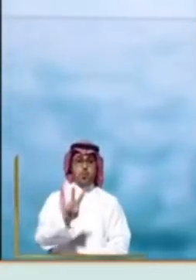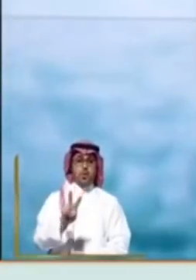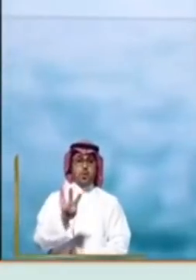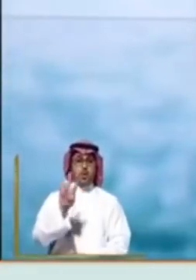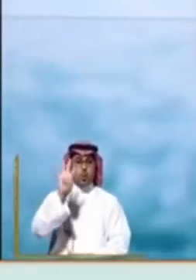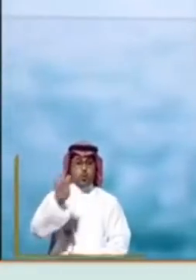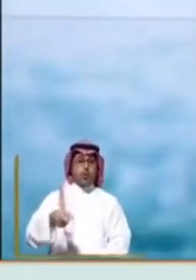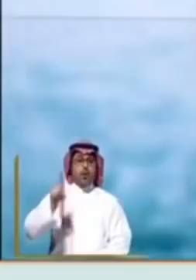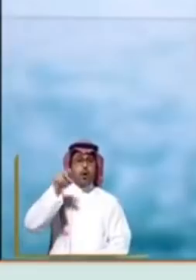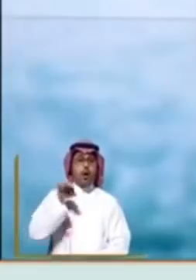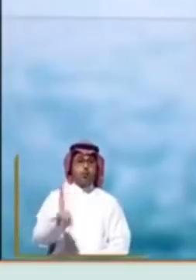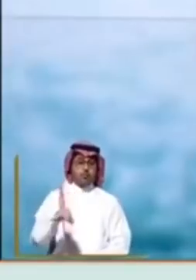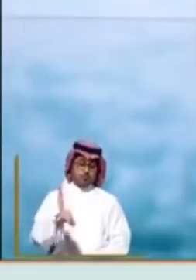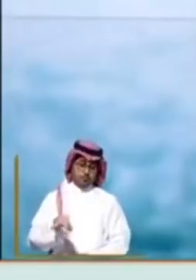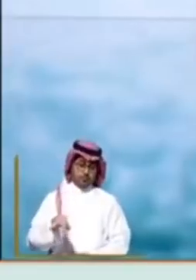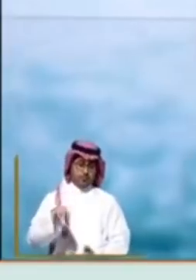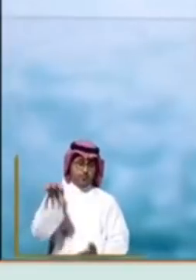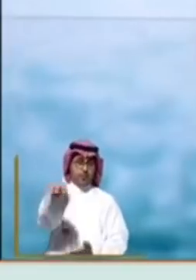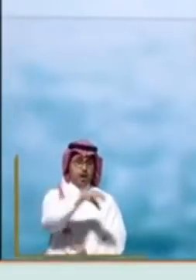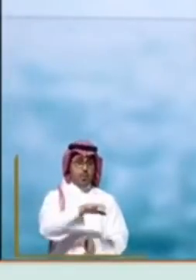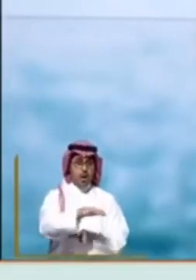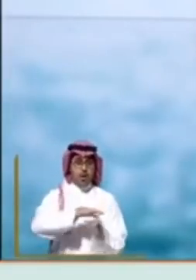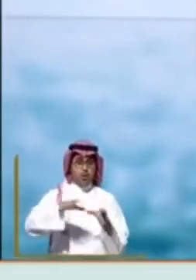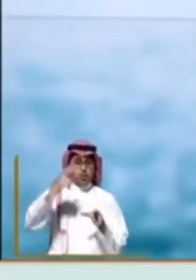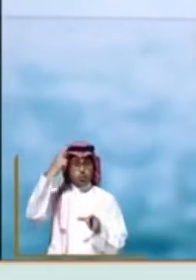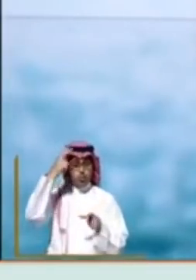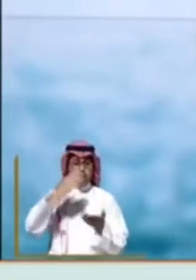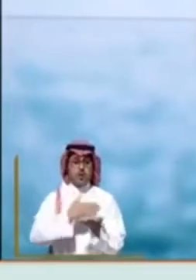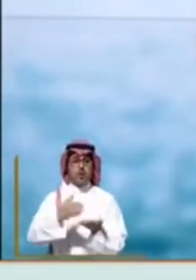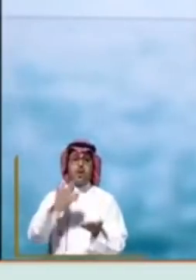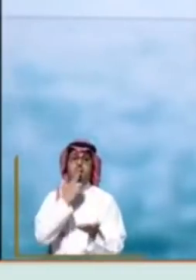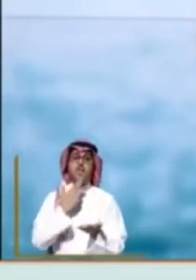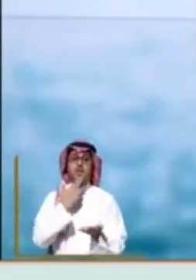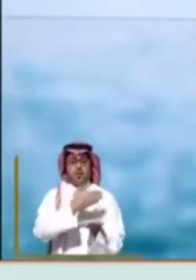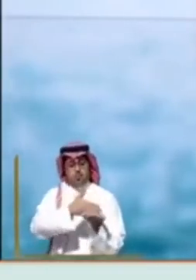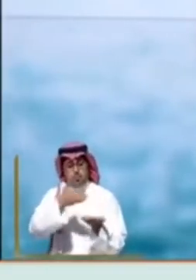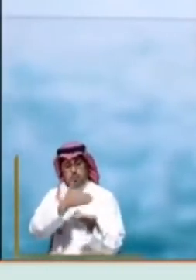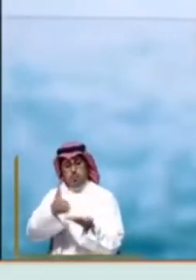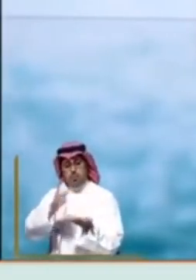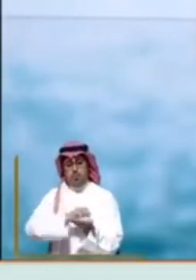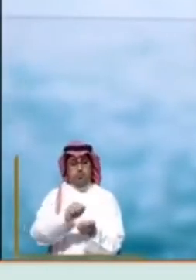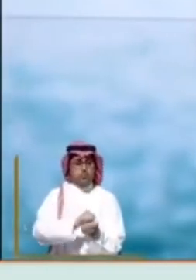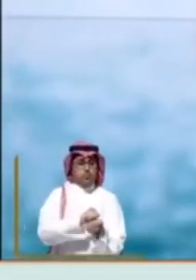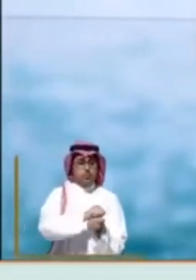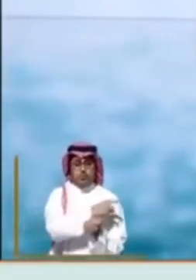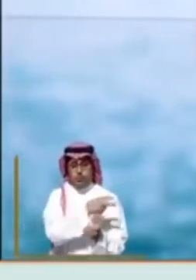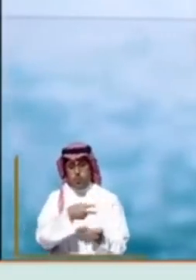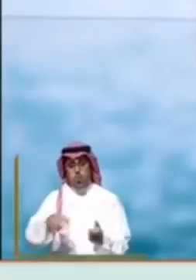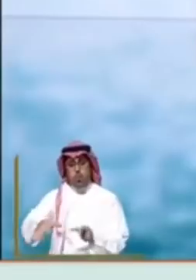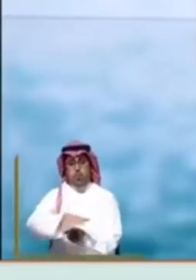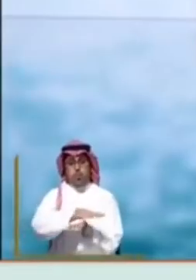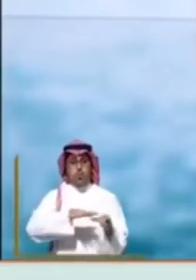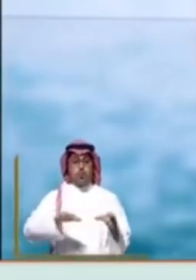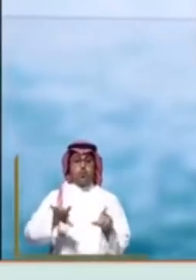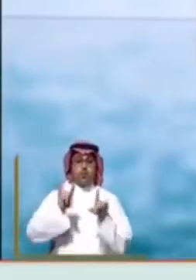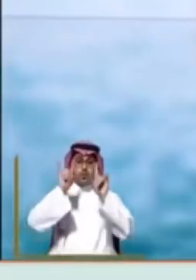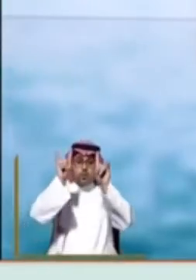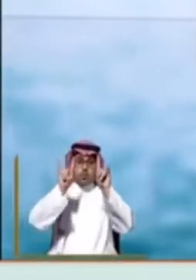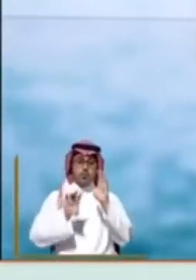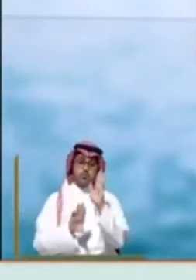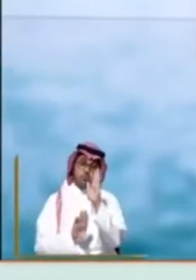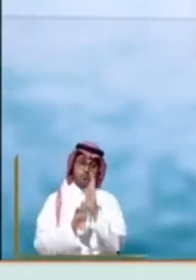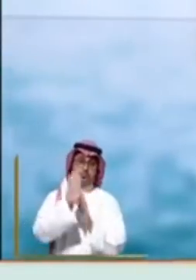موقع عبر الفرق الميدانية المختصة في جميع الأمانات والبلديات الفرعية التابعة لها على مستوى جميع